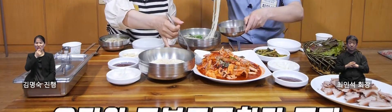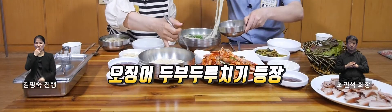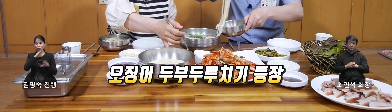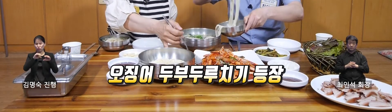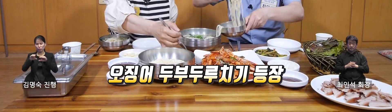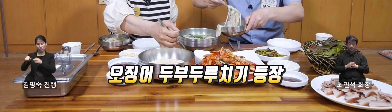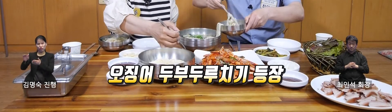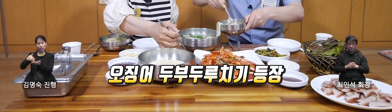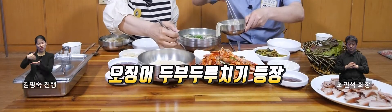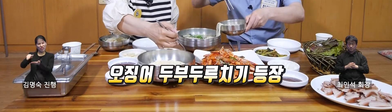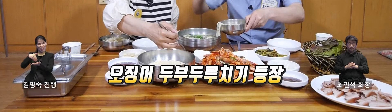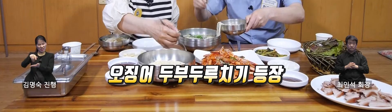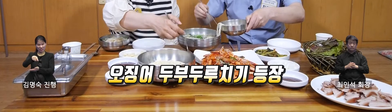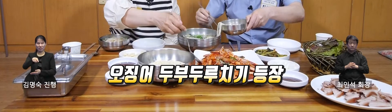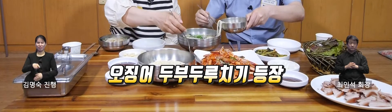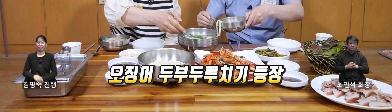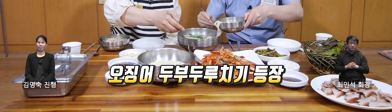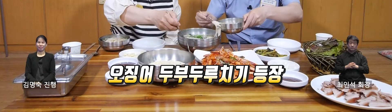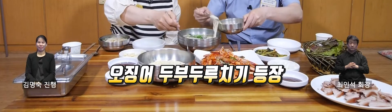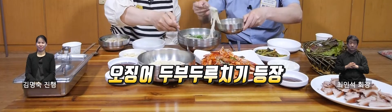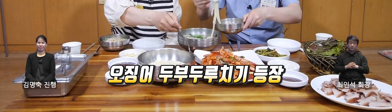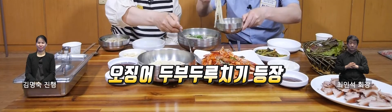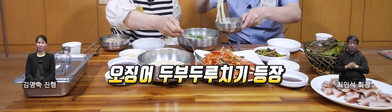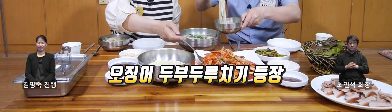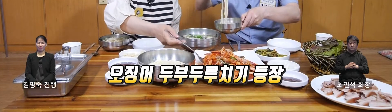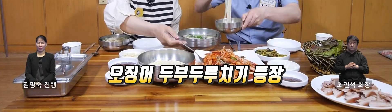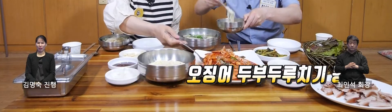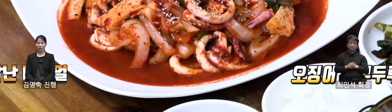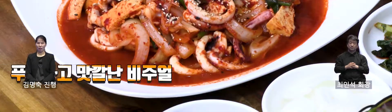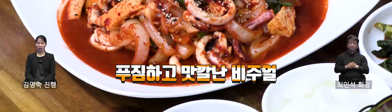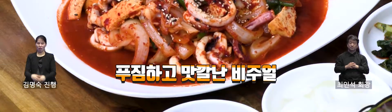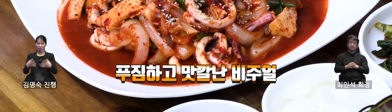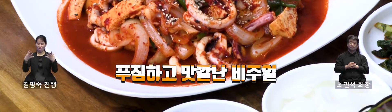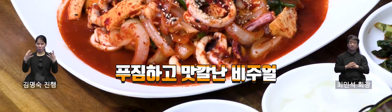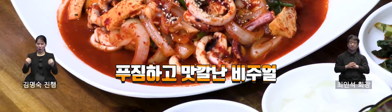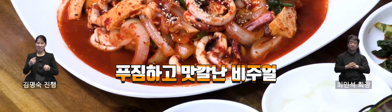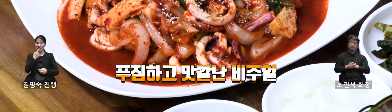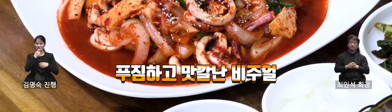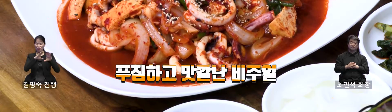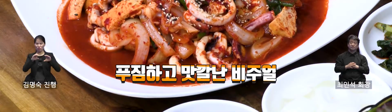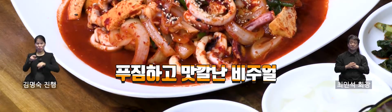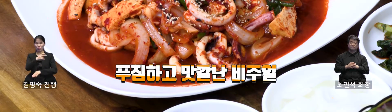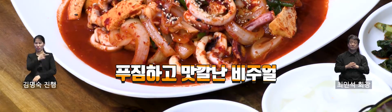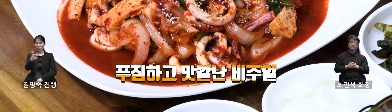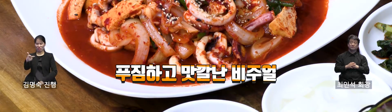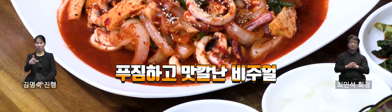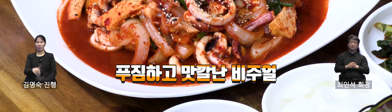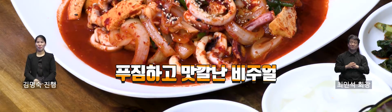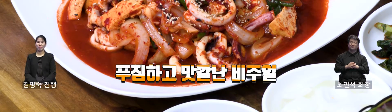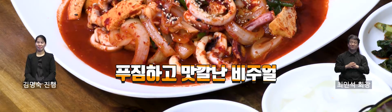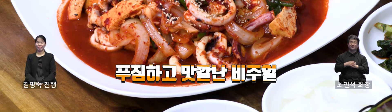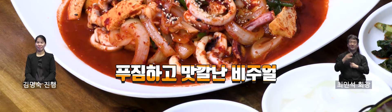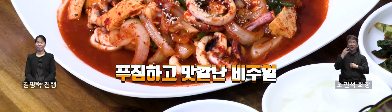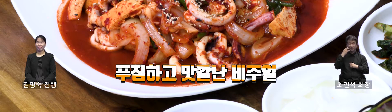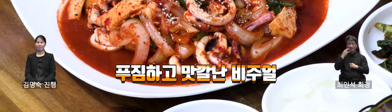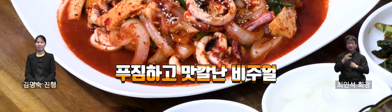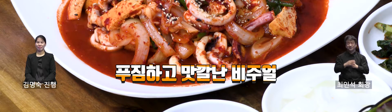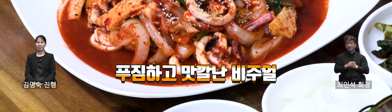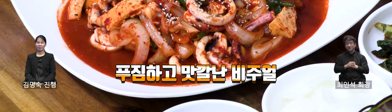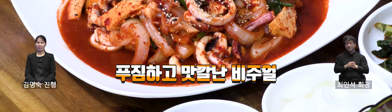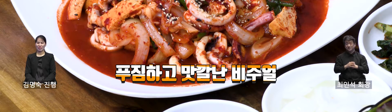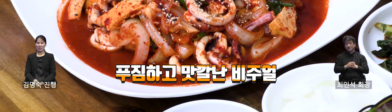두부 두루치기입니다. 아주 푸짐합니다. 두부도 그냥 큼직큼직하고 또 이제